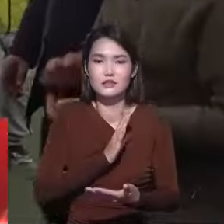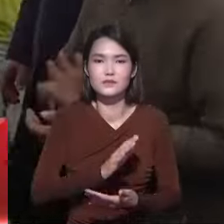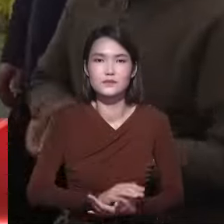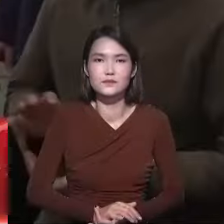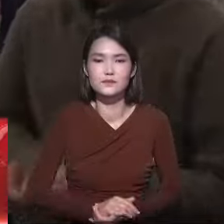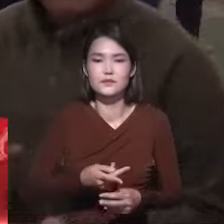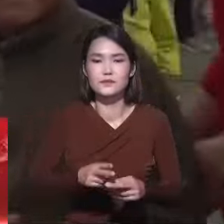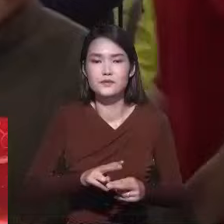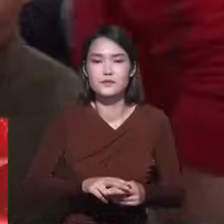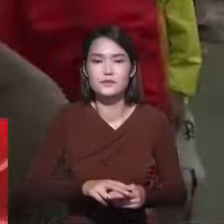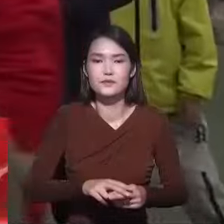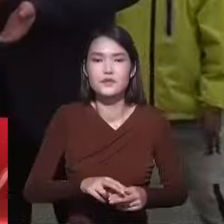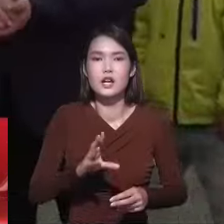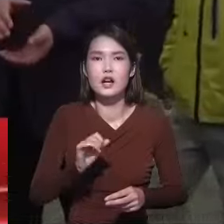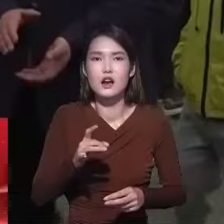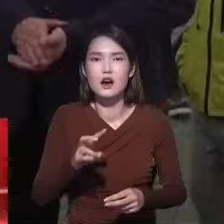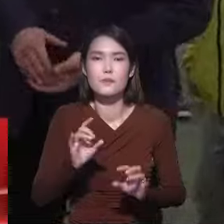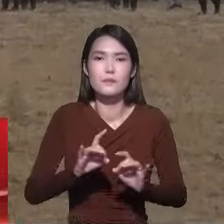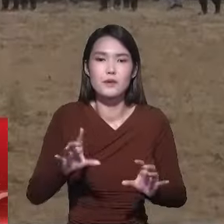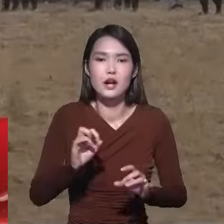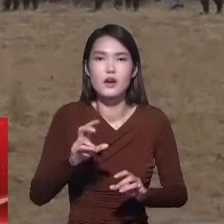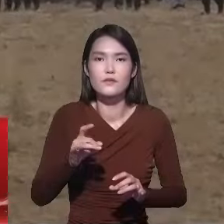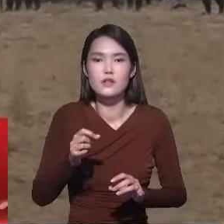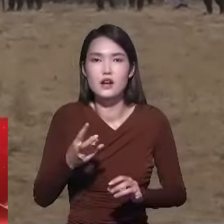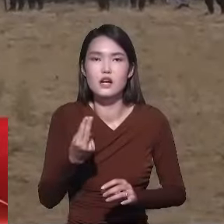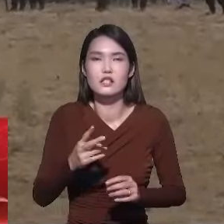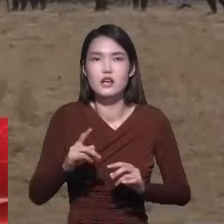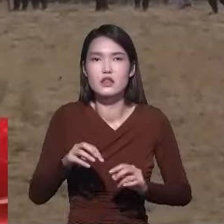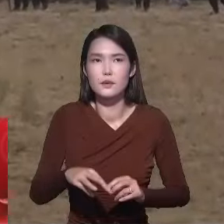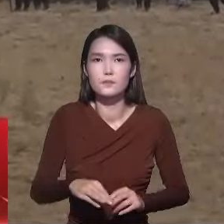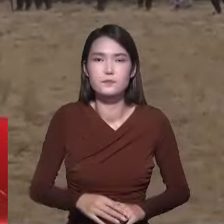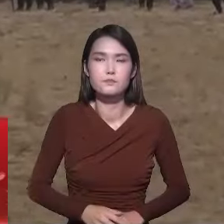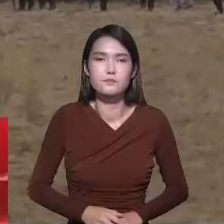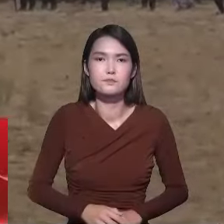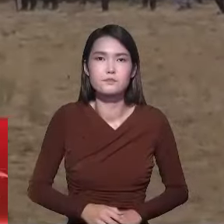место на Аламан-Байге. Светлана Стангиреева, Фархад Чаткам, Астана Таймс, Мангистауская область.